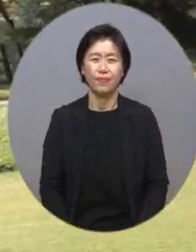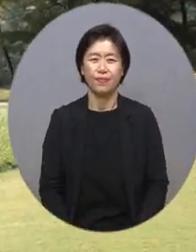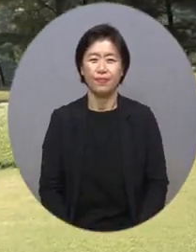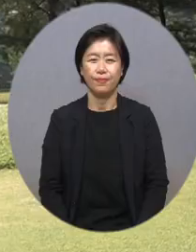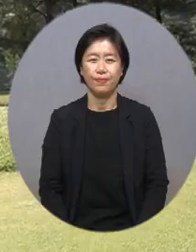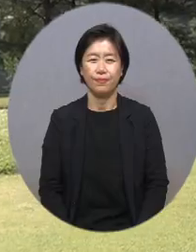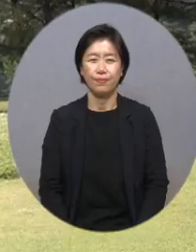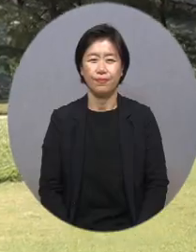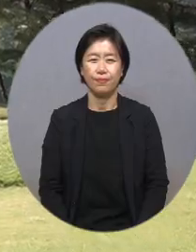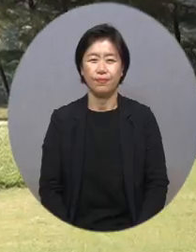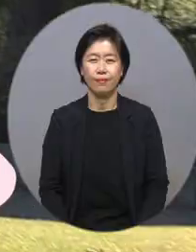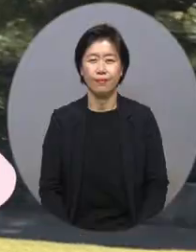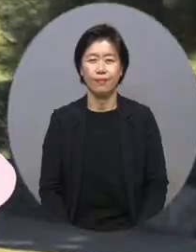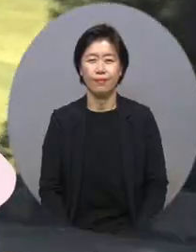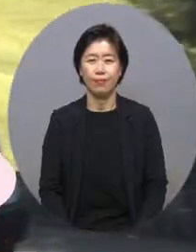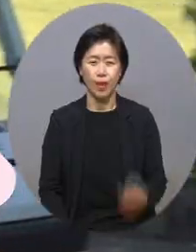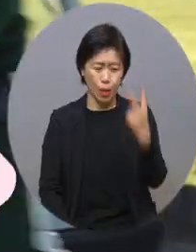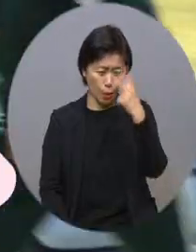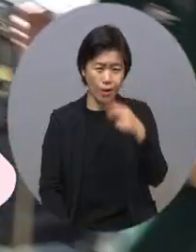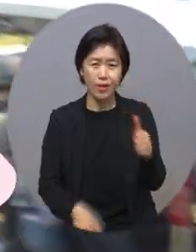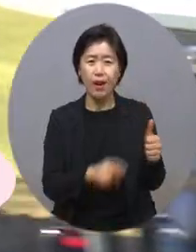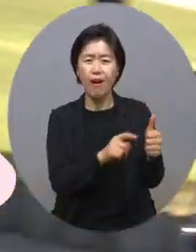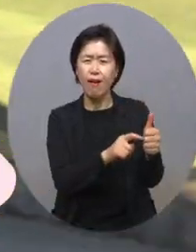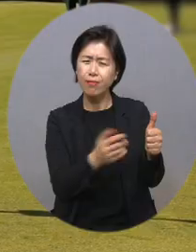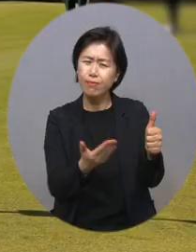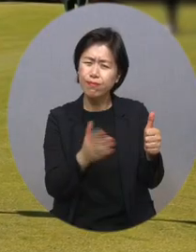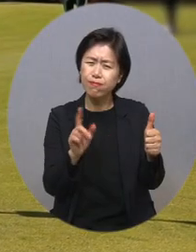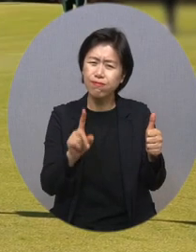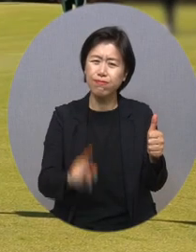어서오쇼. 저기 어디 관리 하시는 분이세요?